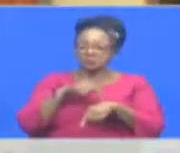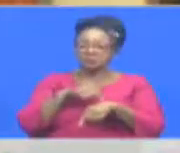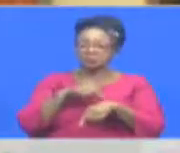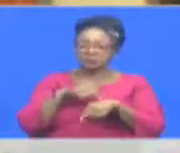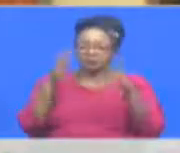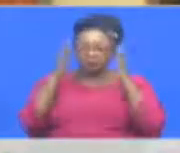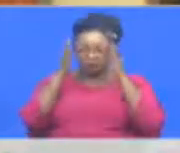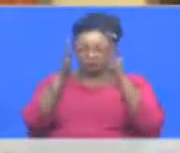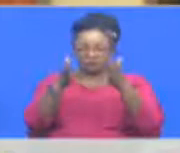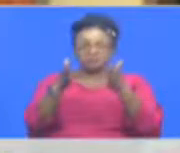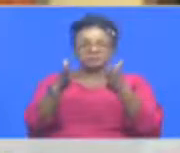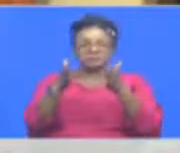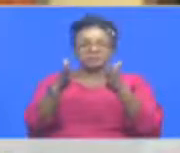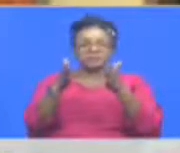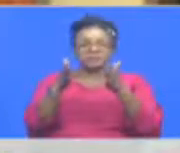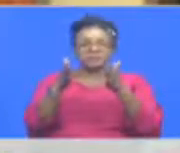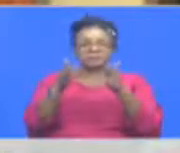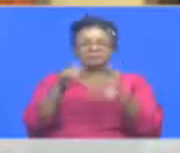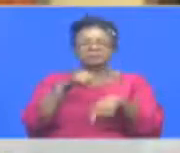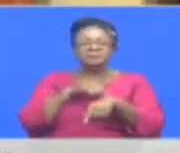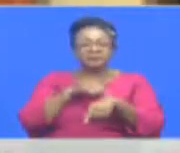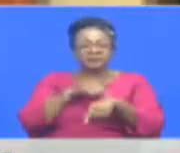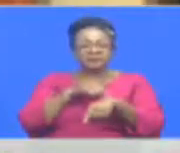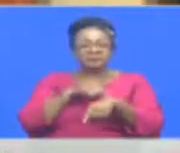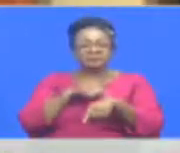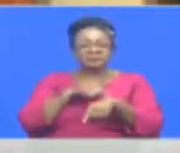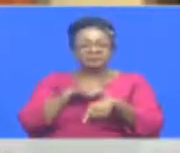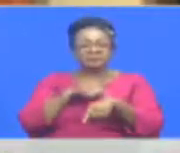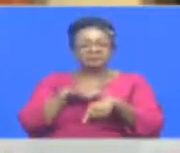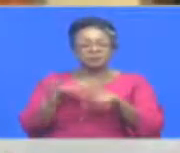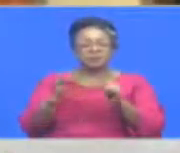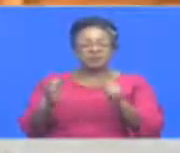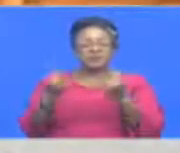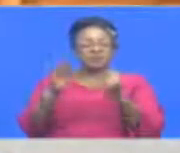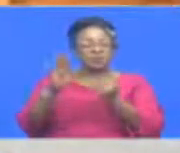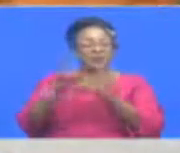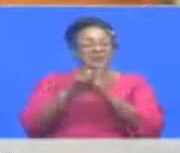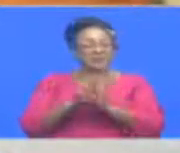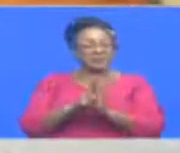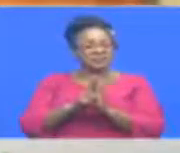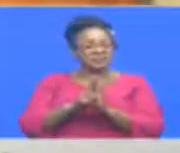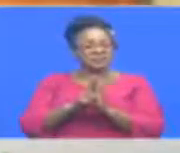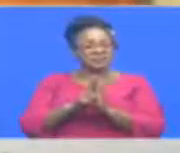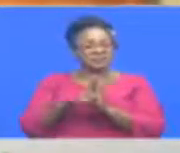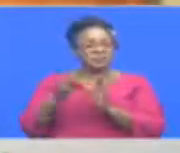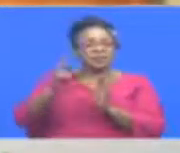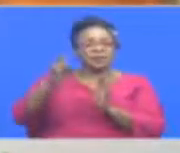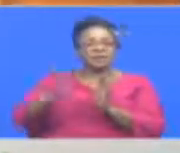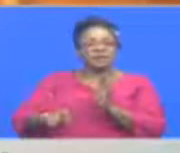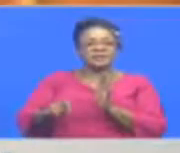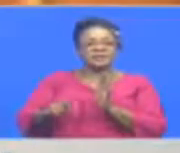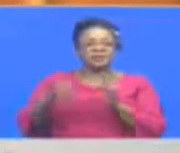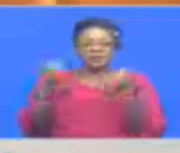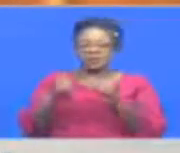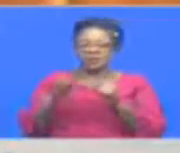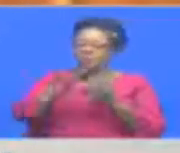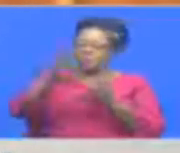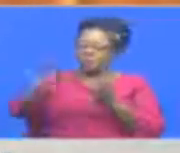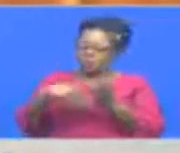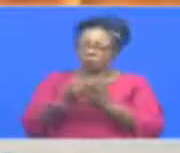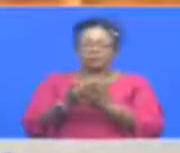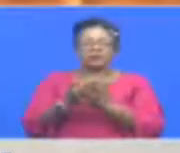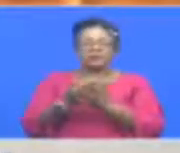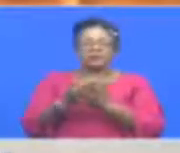refocus. It is time to salvage your legacy. We need to pull all those energies